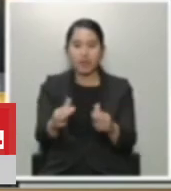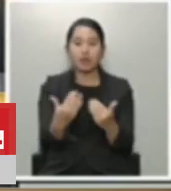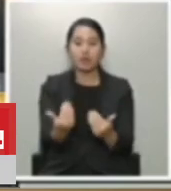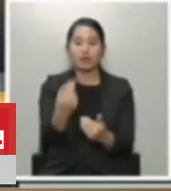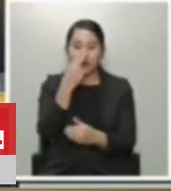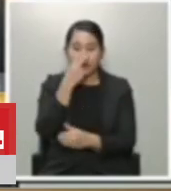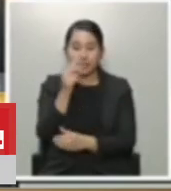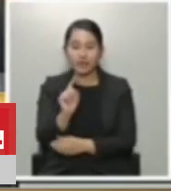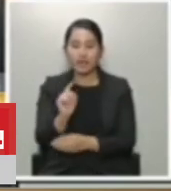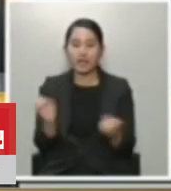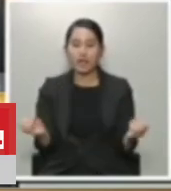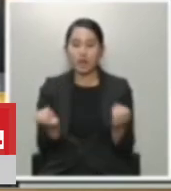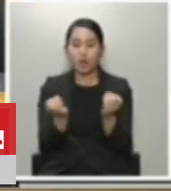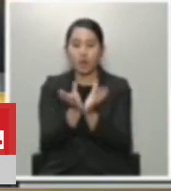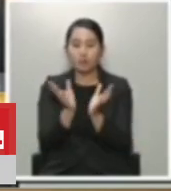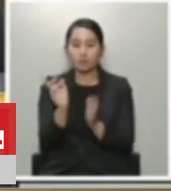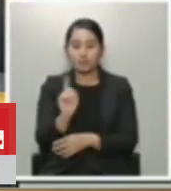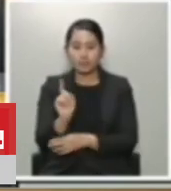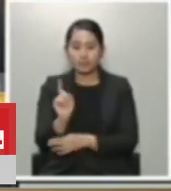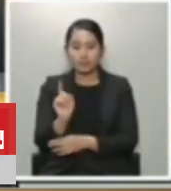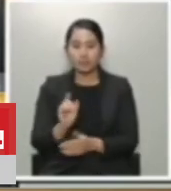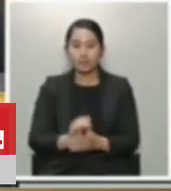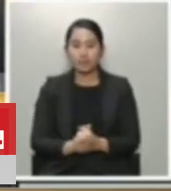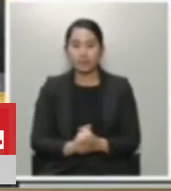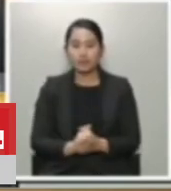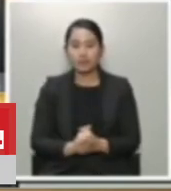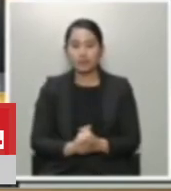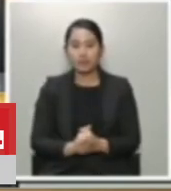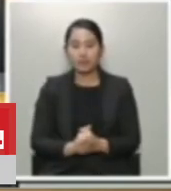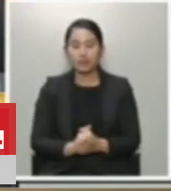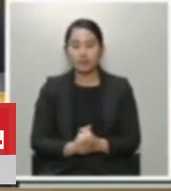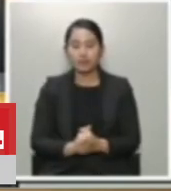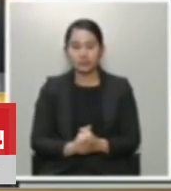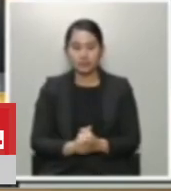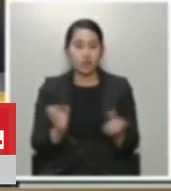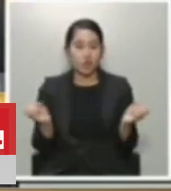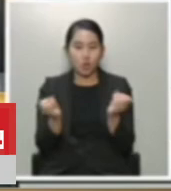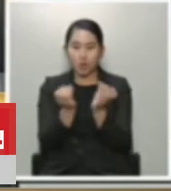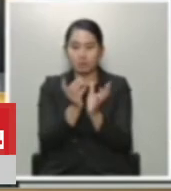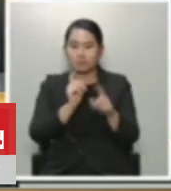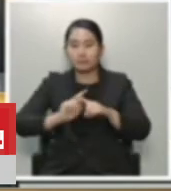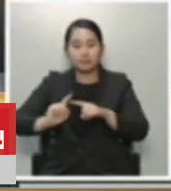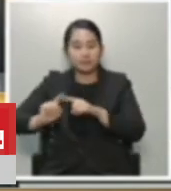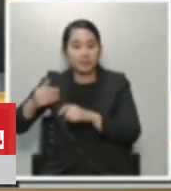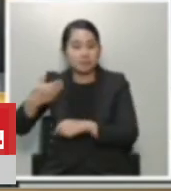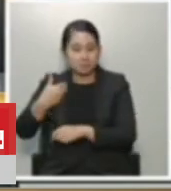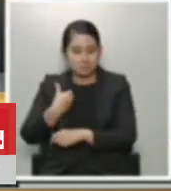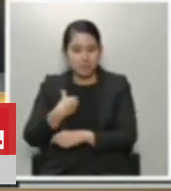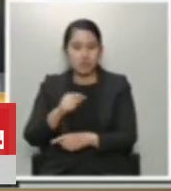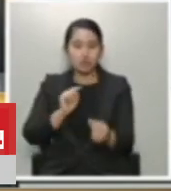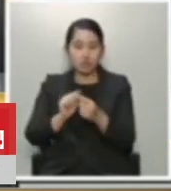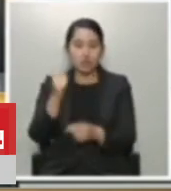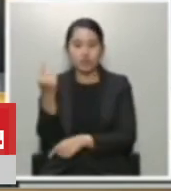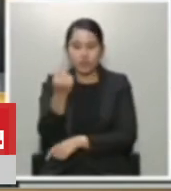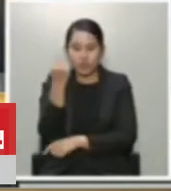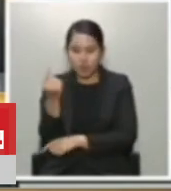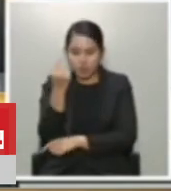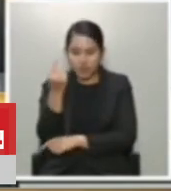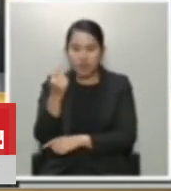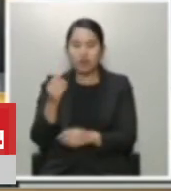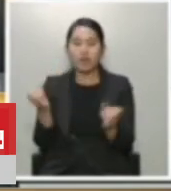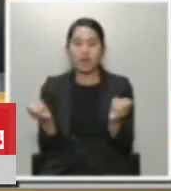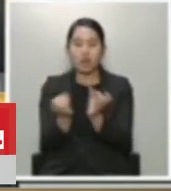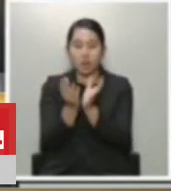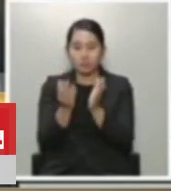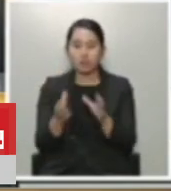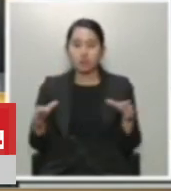ส่งผลกระทบถึงนะครับวงการที่เกี่ยวข้องอย่างมากมายโดยเฉพาะวงการการท่องเที่ยวนะครับกลุ่มนัก